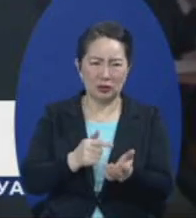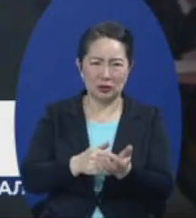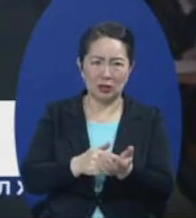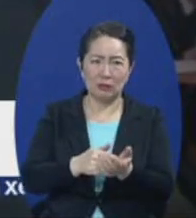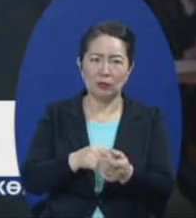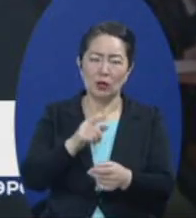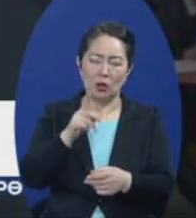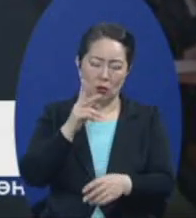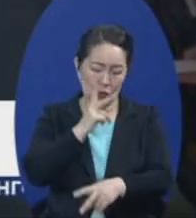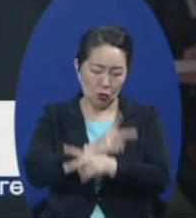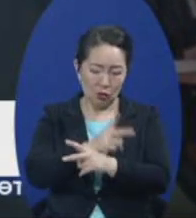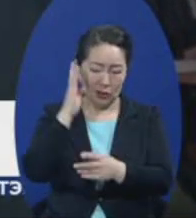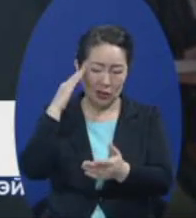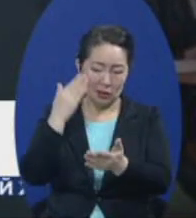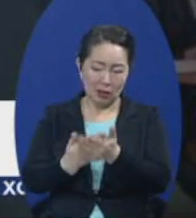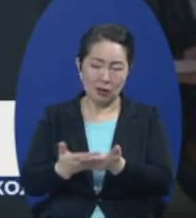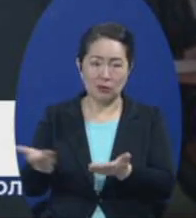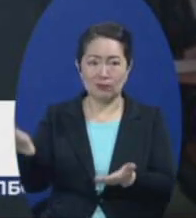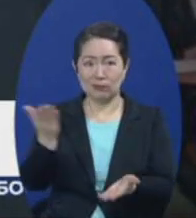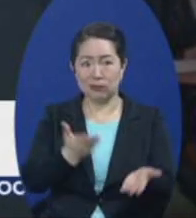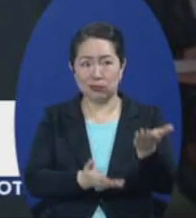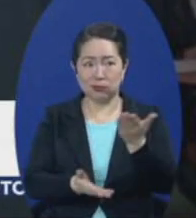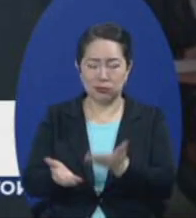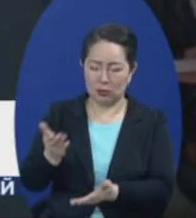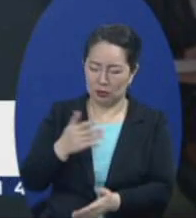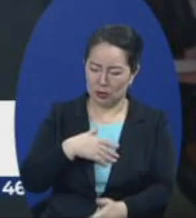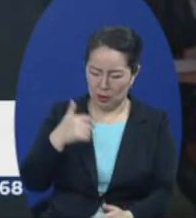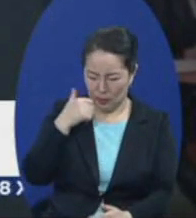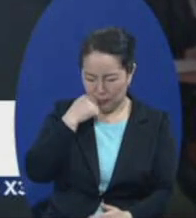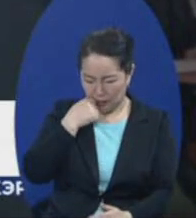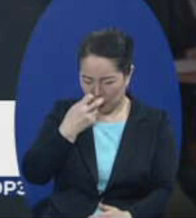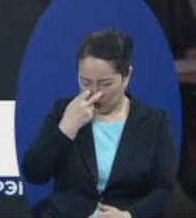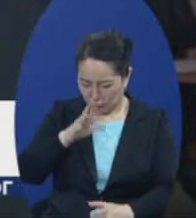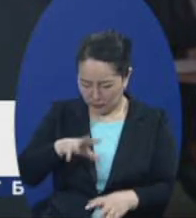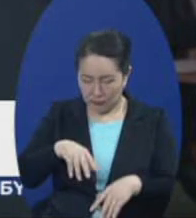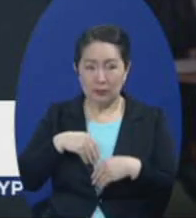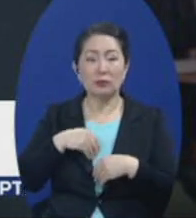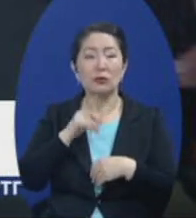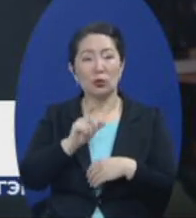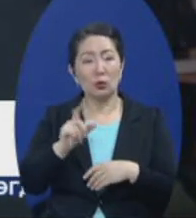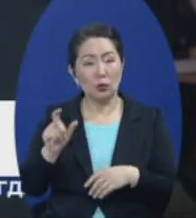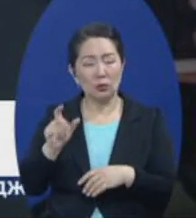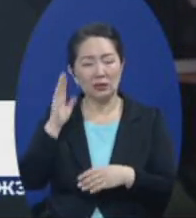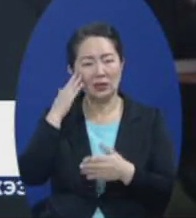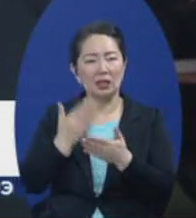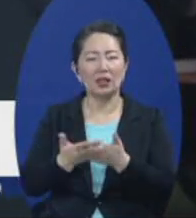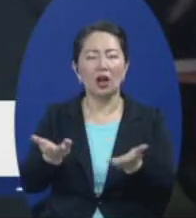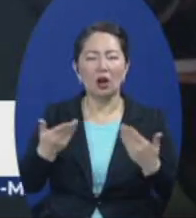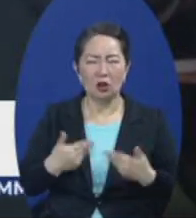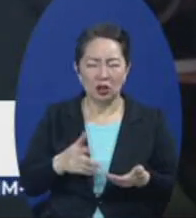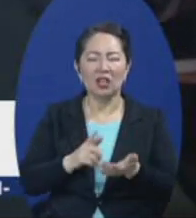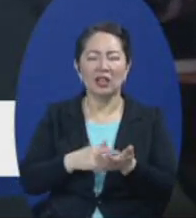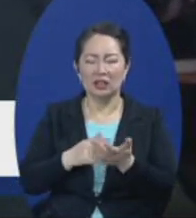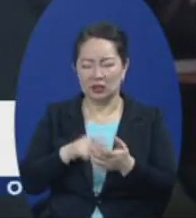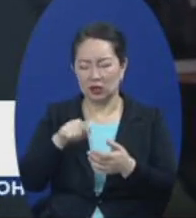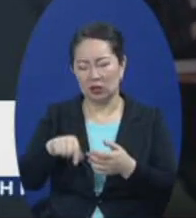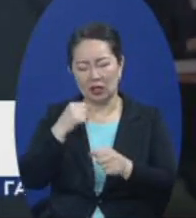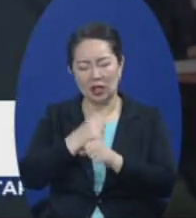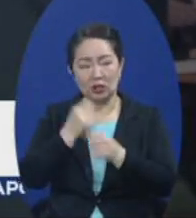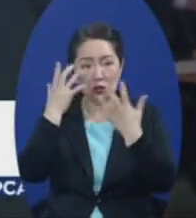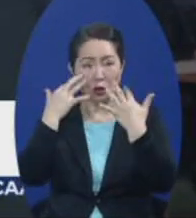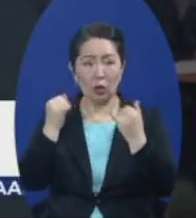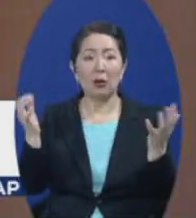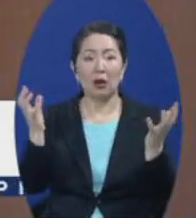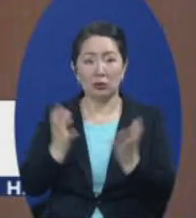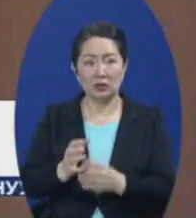тусгах саналыг одоо яг энэ одоо зовлон биеэр тулж байгаа хүмүүс энэ саналаа өгөөсөө л гэж өнөөдрийн одоо энэ арга хэмжээг зохион